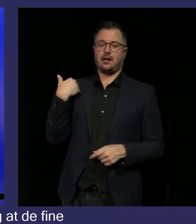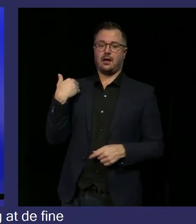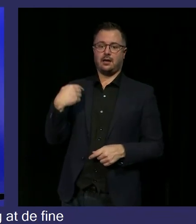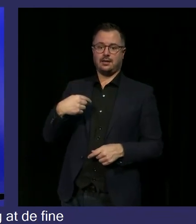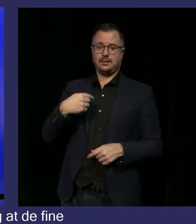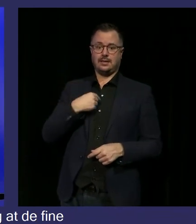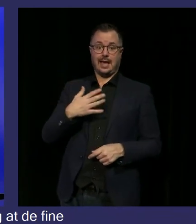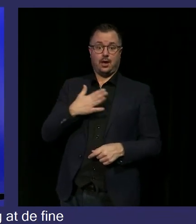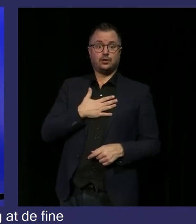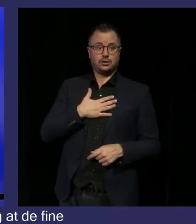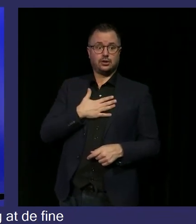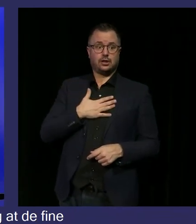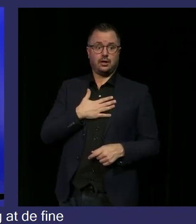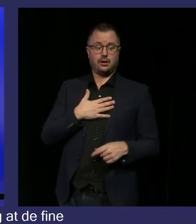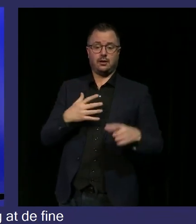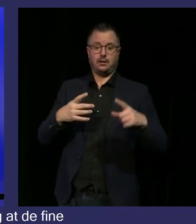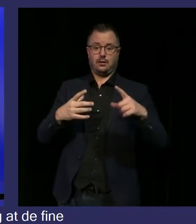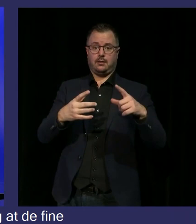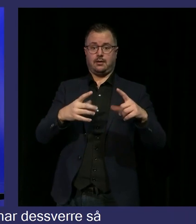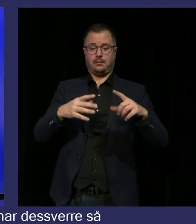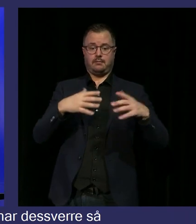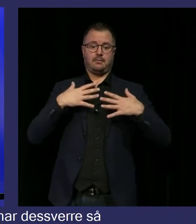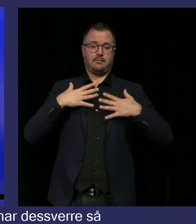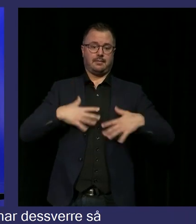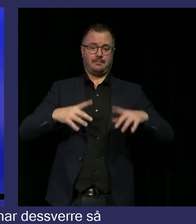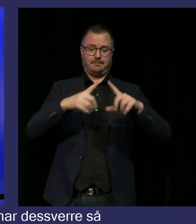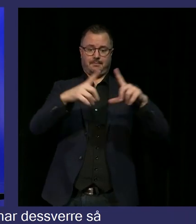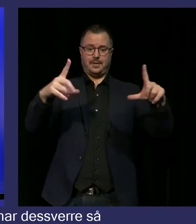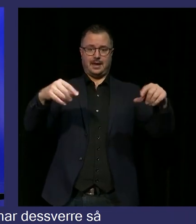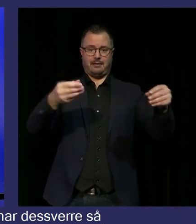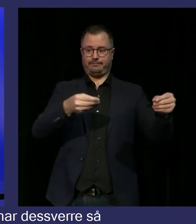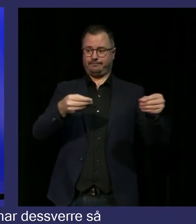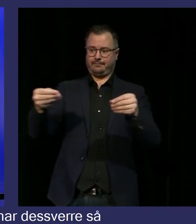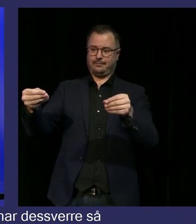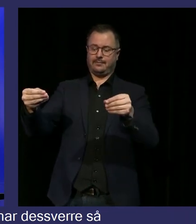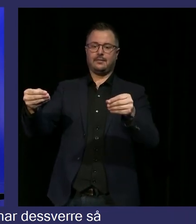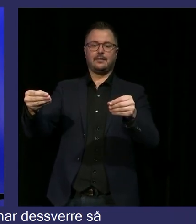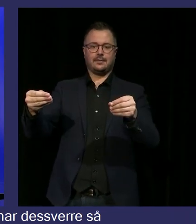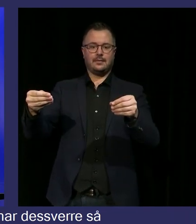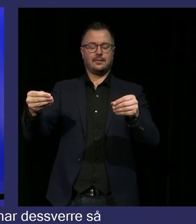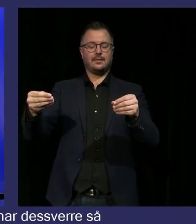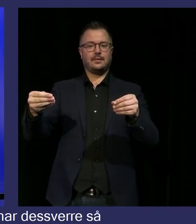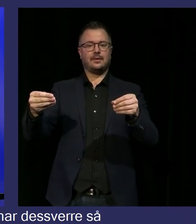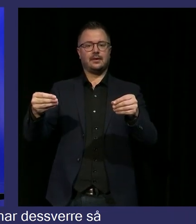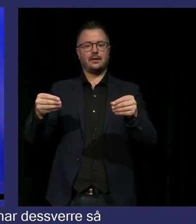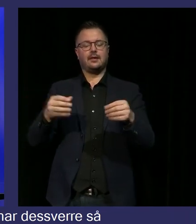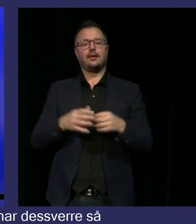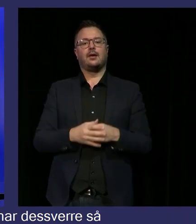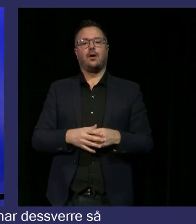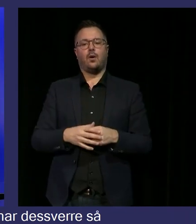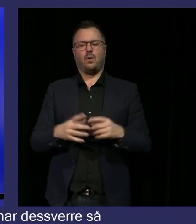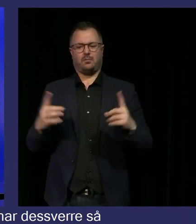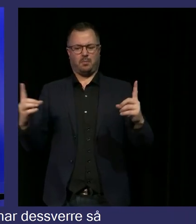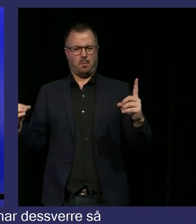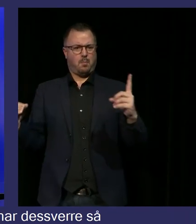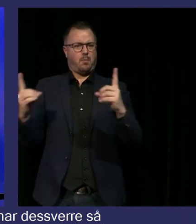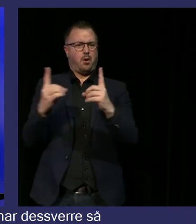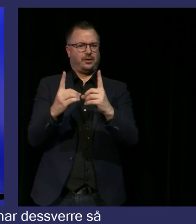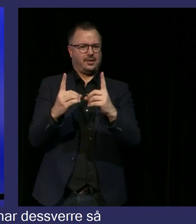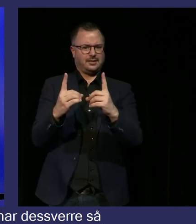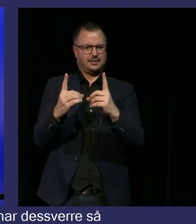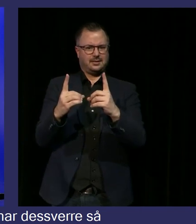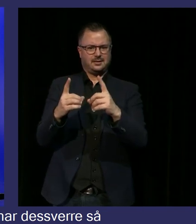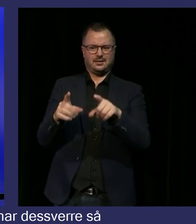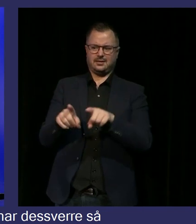de fine brevene fra Helgelandssykehuset til å bli nasjonale, og ble møtt på en måte med